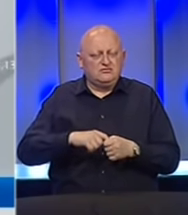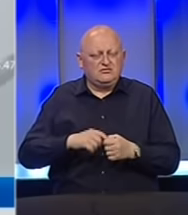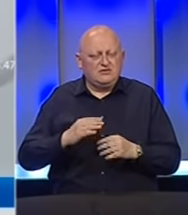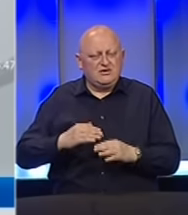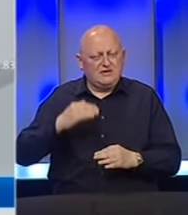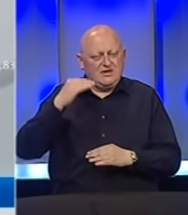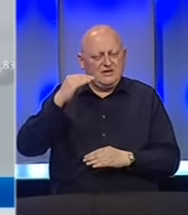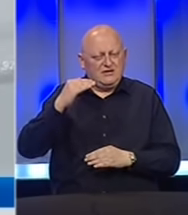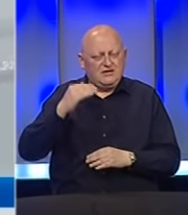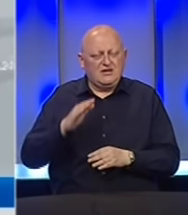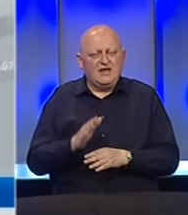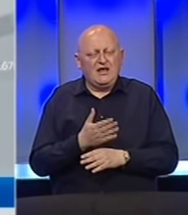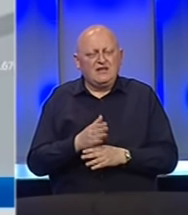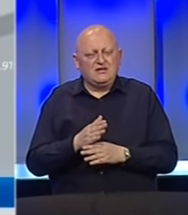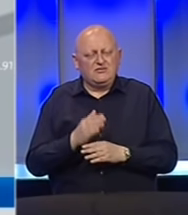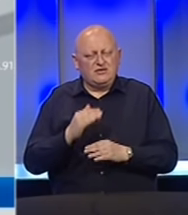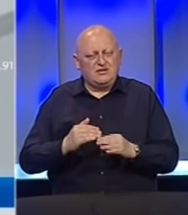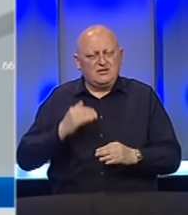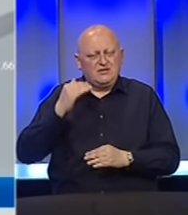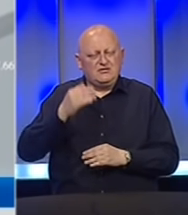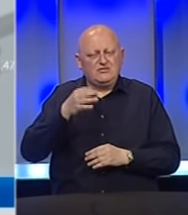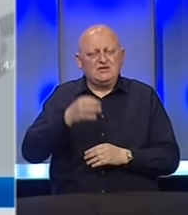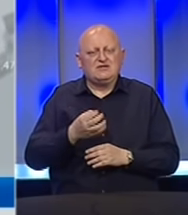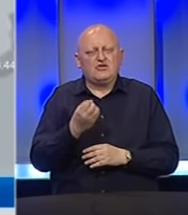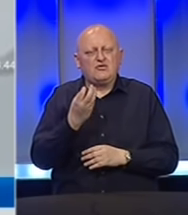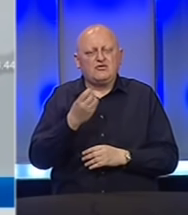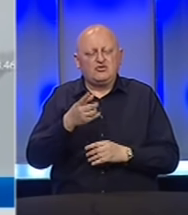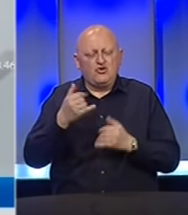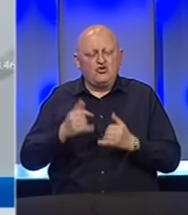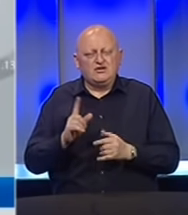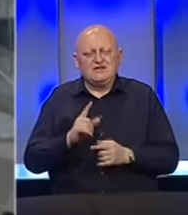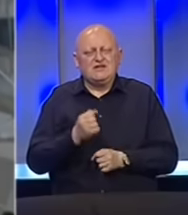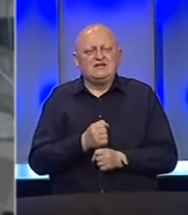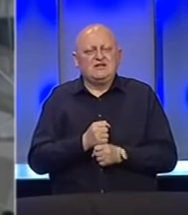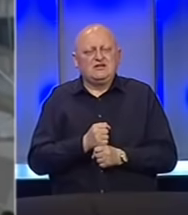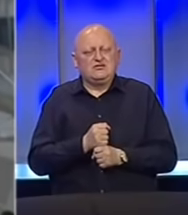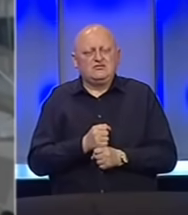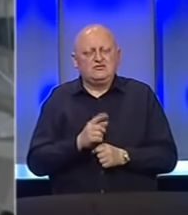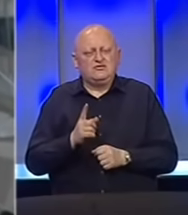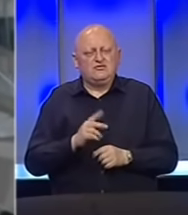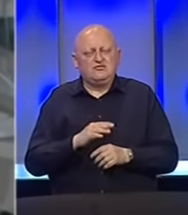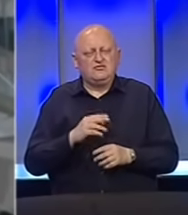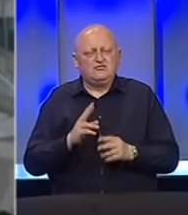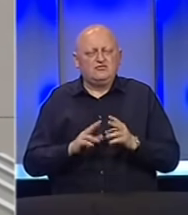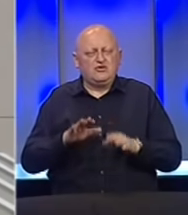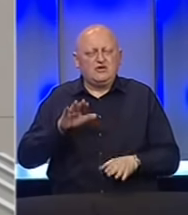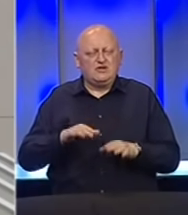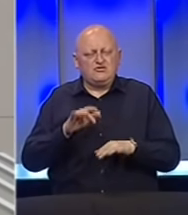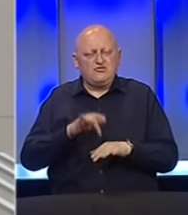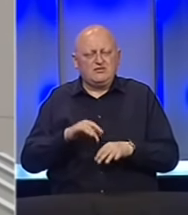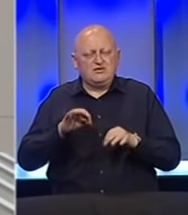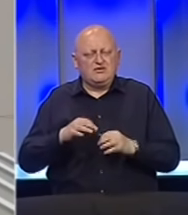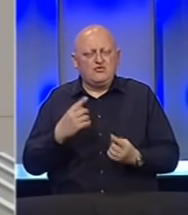nivo entiteta i na nivo distrikta Brčkog. To do sada se nije radilo. I dok se klackamo u mjesto i ponovo